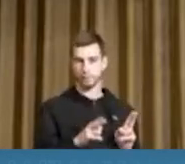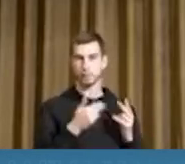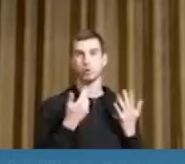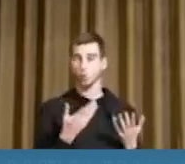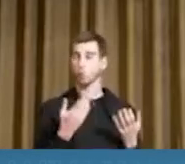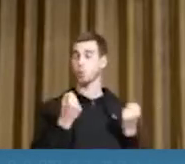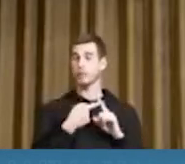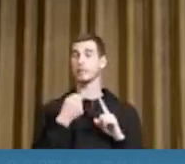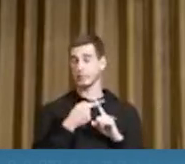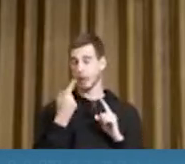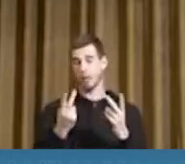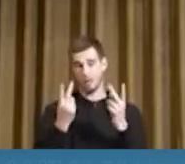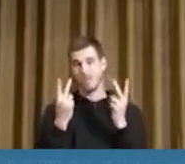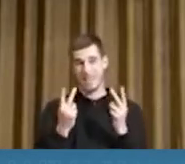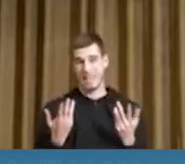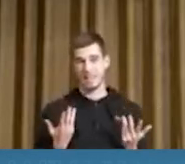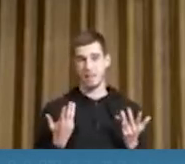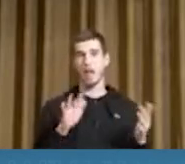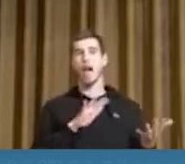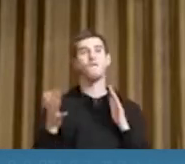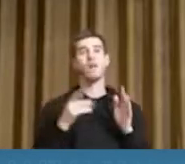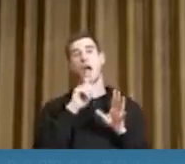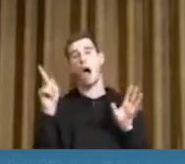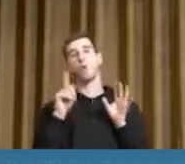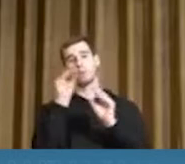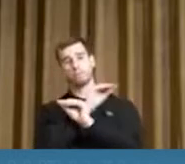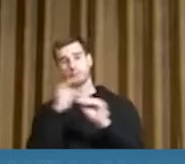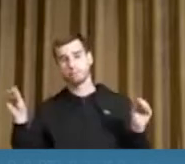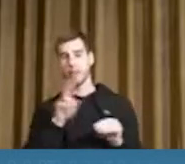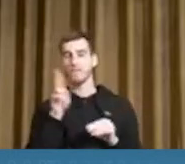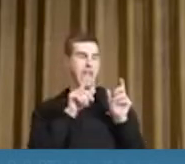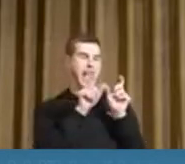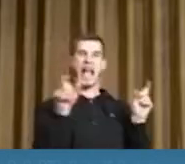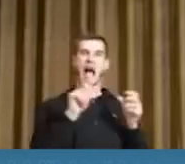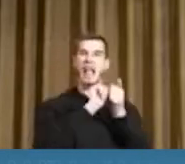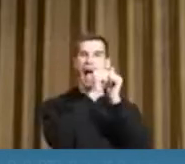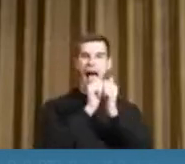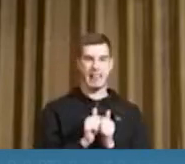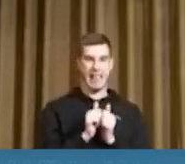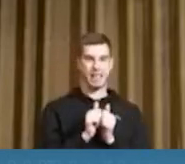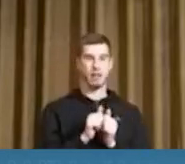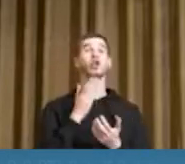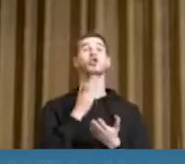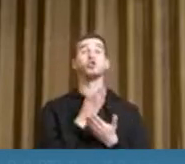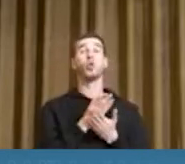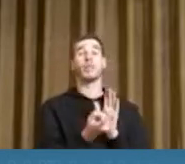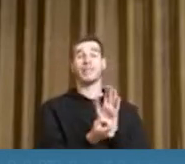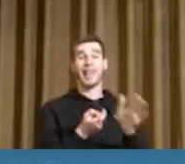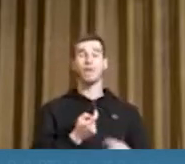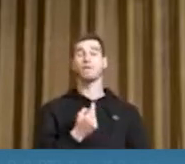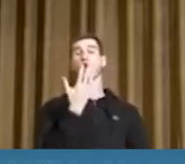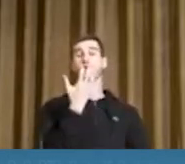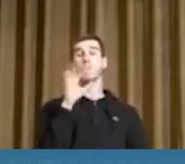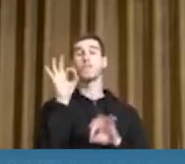relevante Zahl. Aber vielleicht ist noch relevanter, dass über 50% der Kaderathleten, die eben hier drin stecken, doch